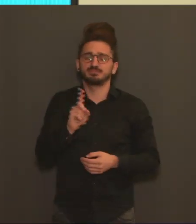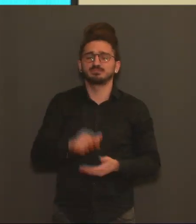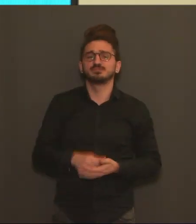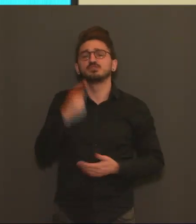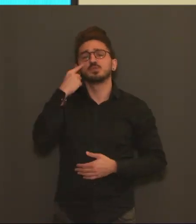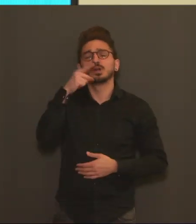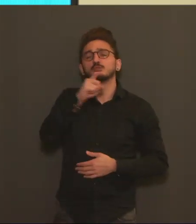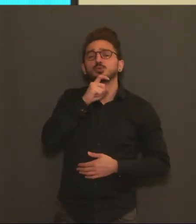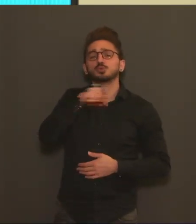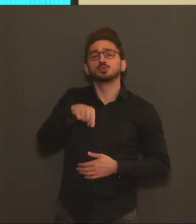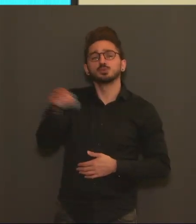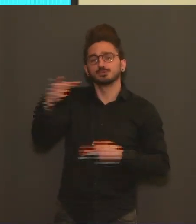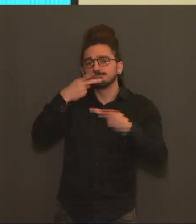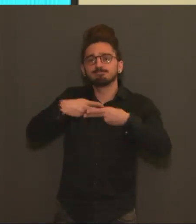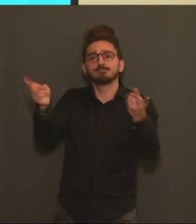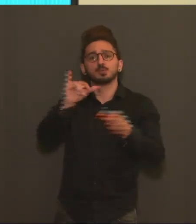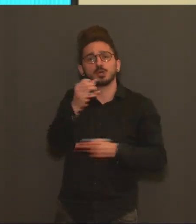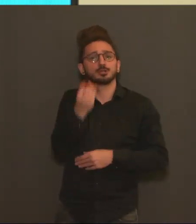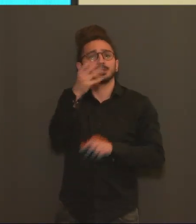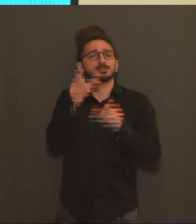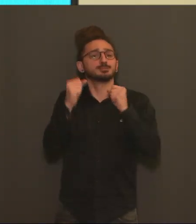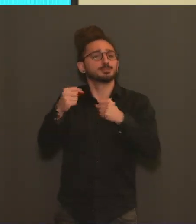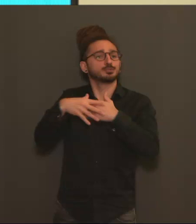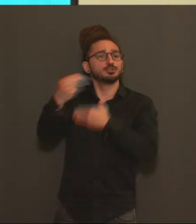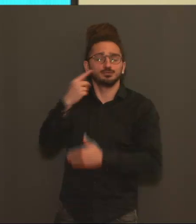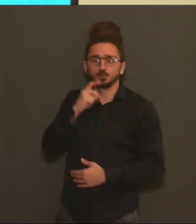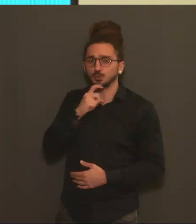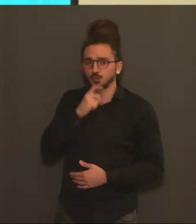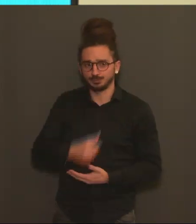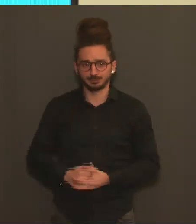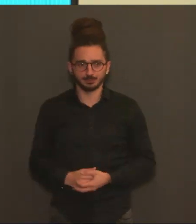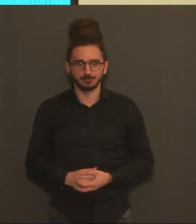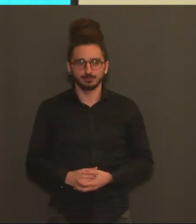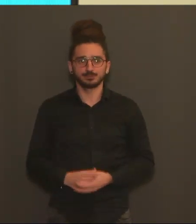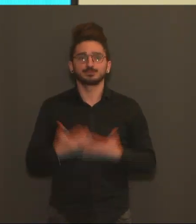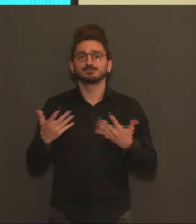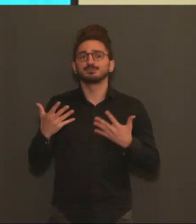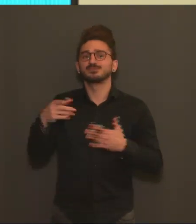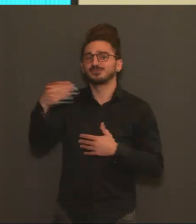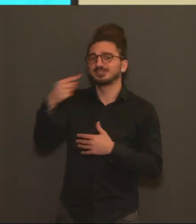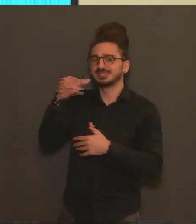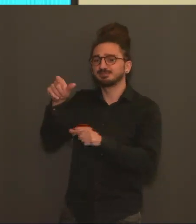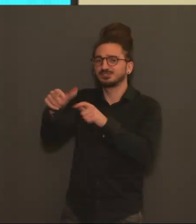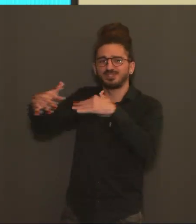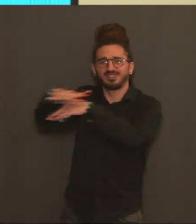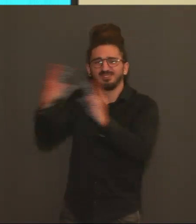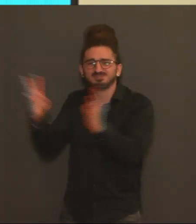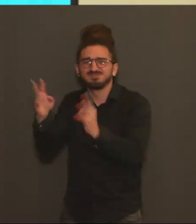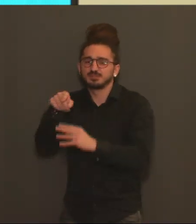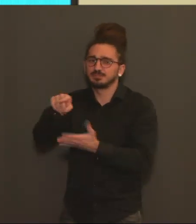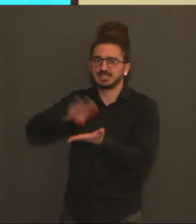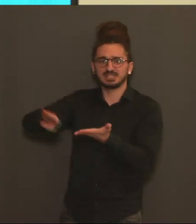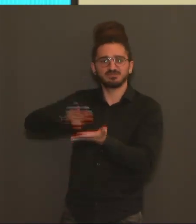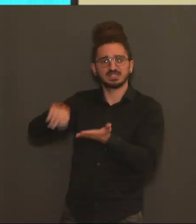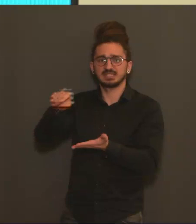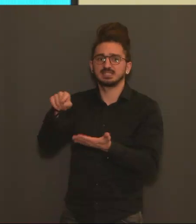l'extérieur, d'éviter tout ce qui est bondé, de garder vos fameuses distances de sécurité. Par ailleurs, en dehors